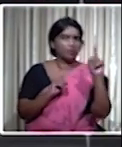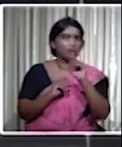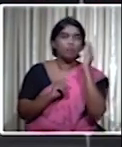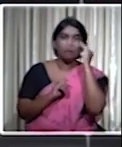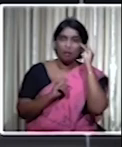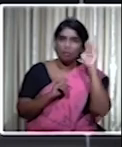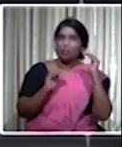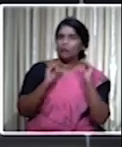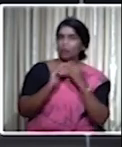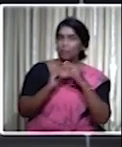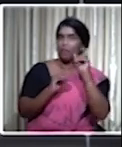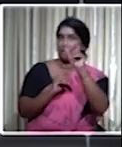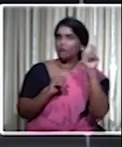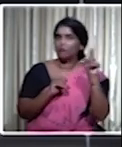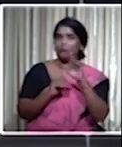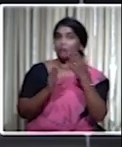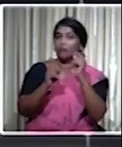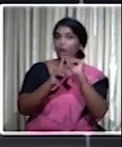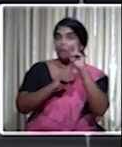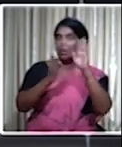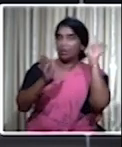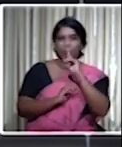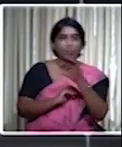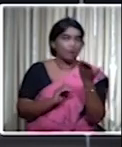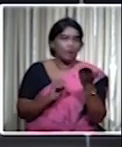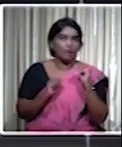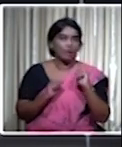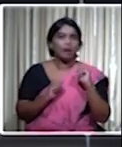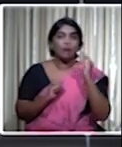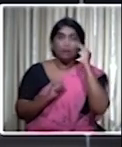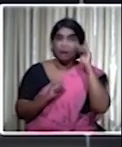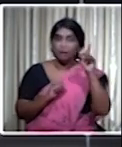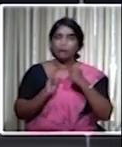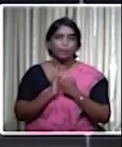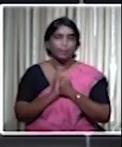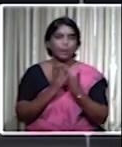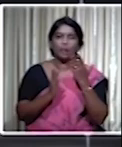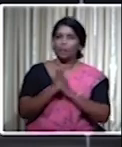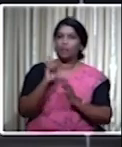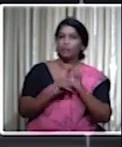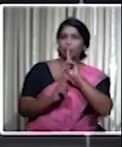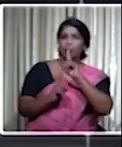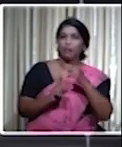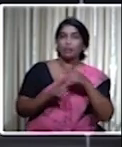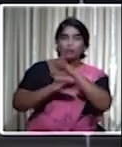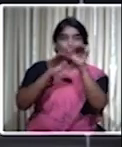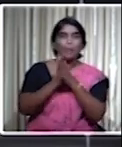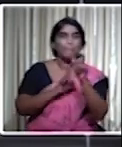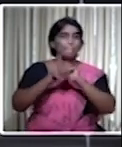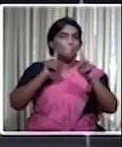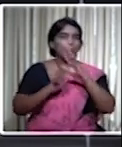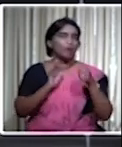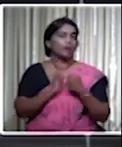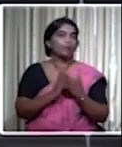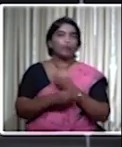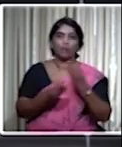කාන්තාවන්ට නොගැලපෙන වචන තුන ඒක හැන්සාඩ් එකෙන් ඉවත් කරන්න කියලා මම කියනවා කාන්තාවන්ටවත් ගෞරවයක් නැති මන්ත්‍රීවරු කරන ප්‍රකාශනෙ මේ සමස්ත පාර්ලිමේන්තුව ගෞරවය නැති